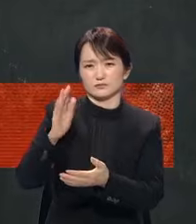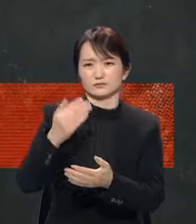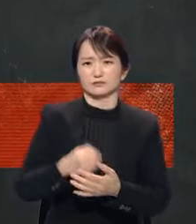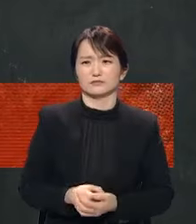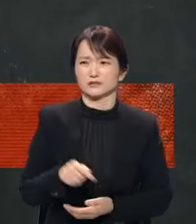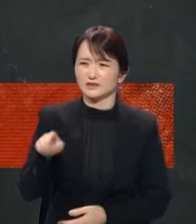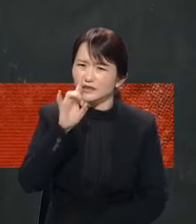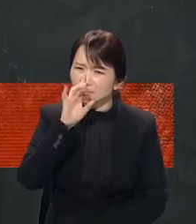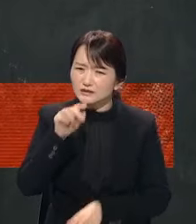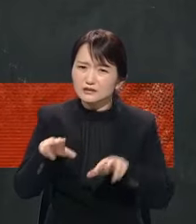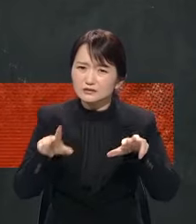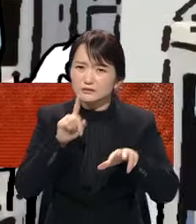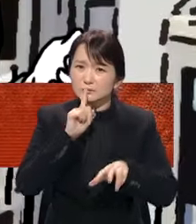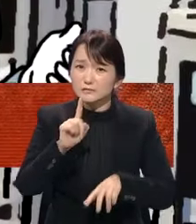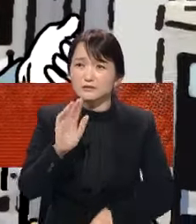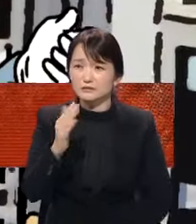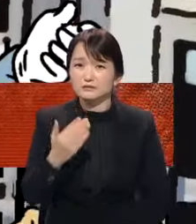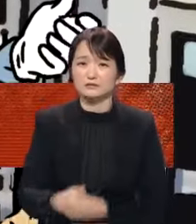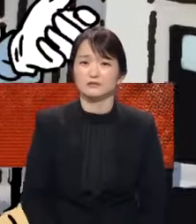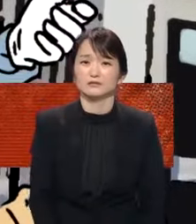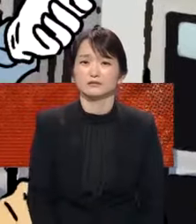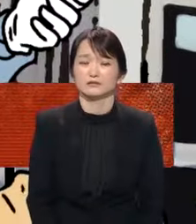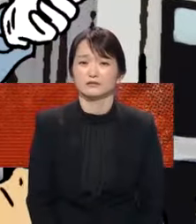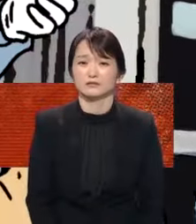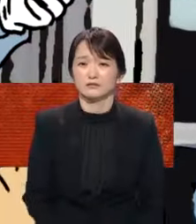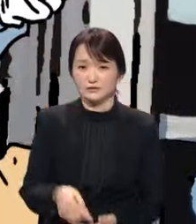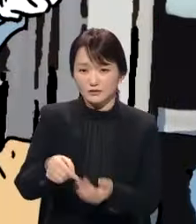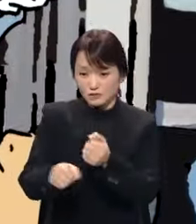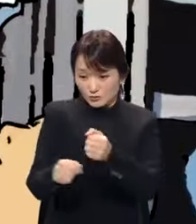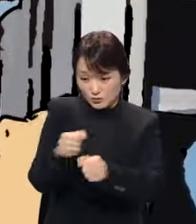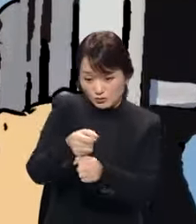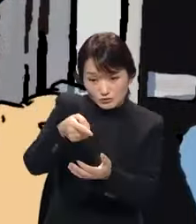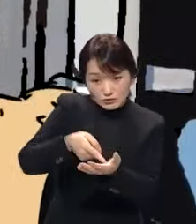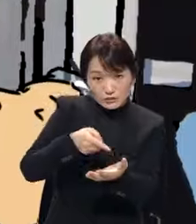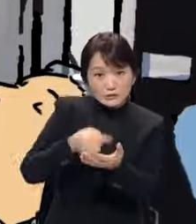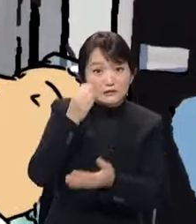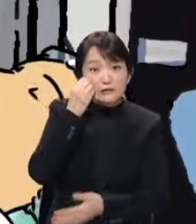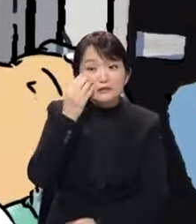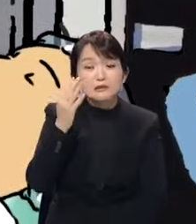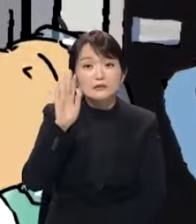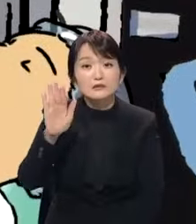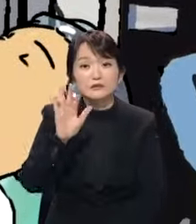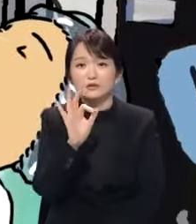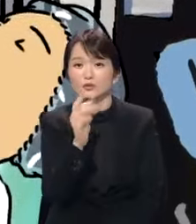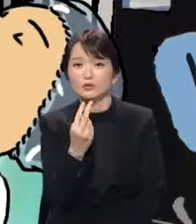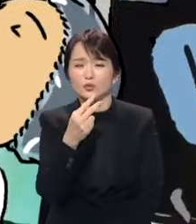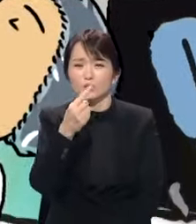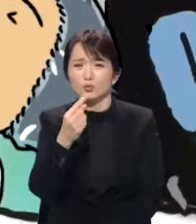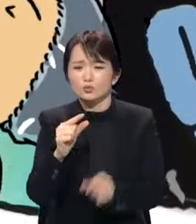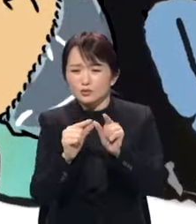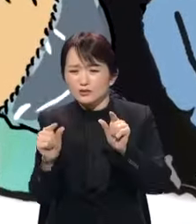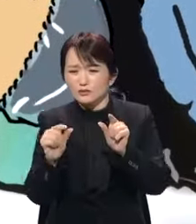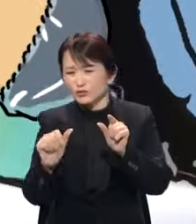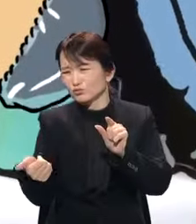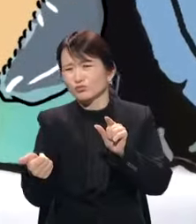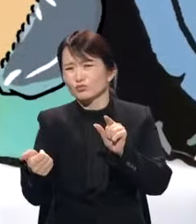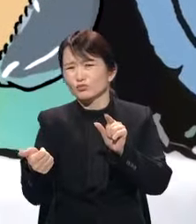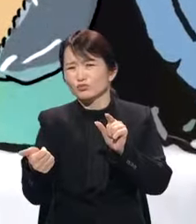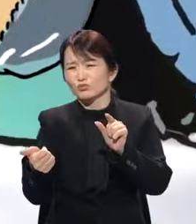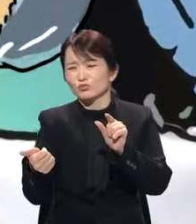안 됐으니까 지금 얘기를 하는 걸 거 아니에요? 네, 보건 수술 받았는데 4개월쯤 뒤에 요도가 일부 괴사됐습니다. 그래서